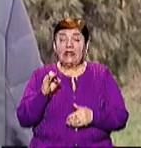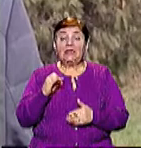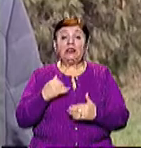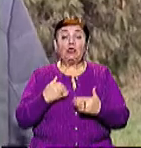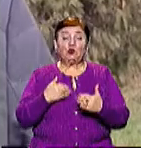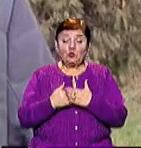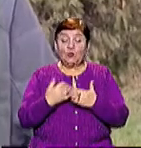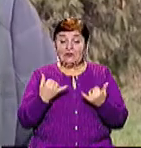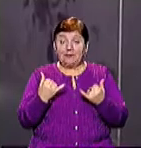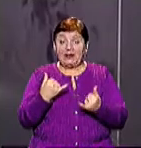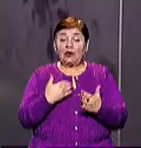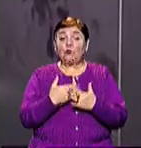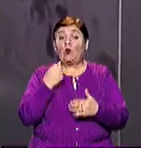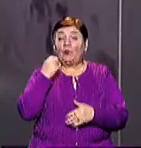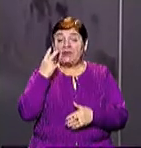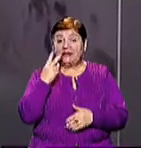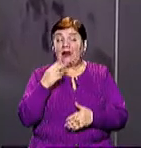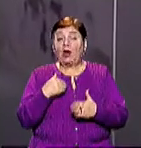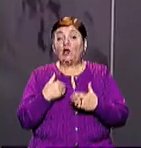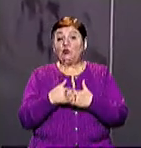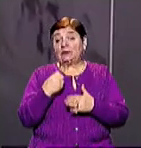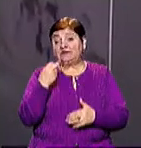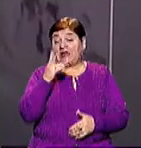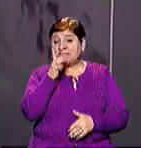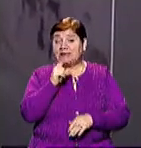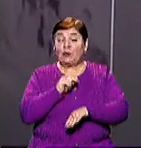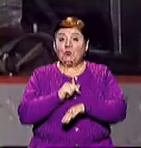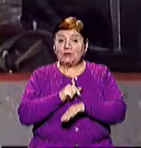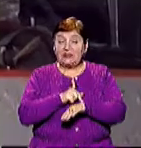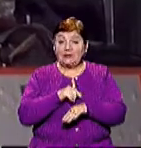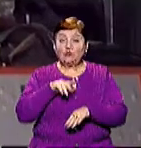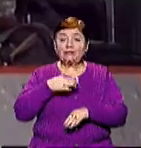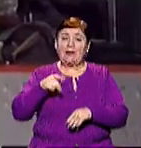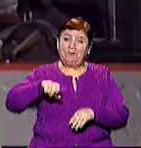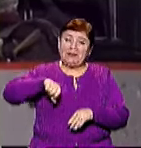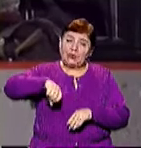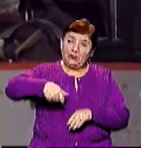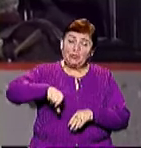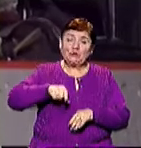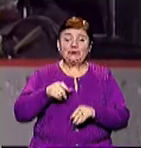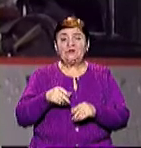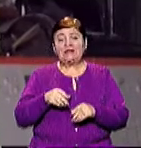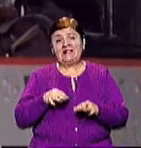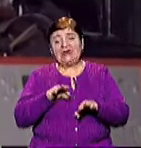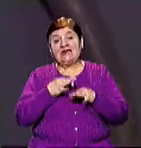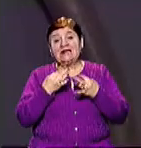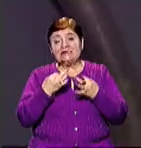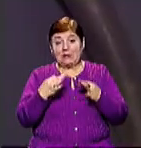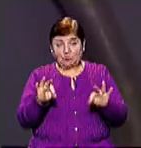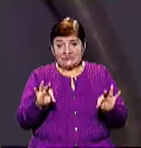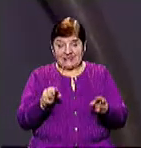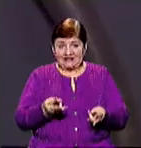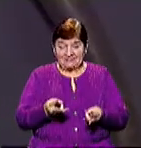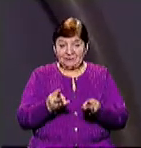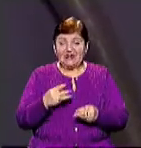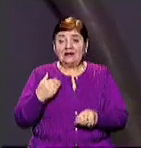до обіду, до 12 годин, ще підкручували, закручували і запустили.